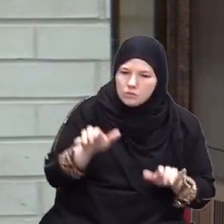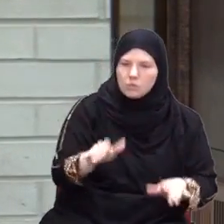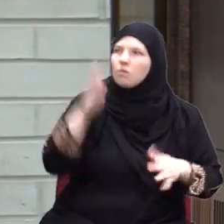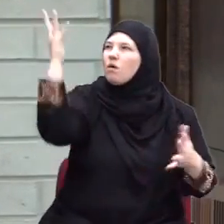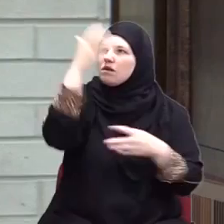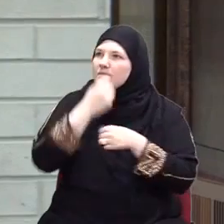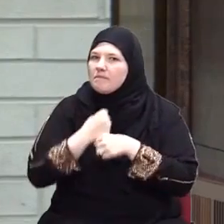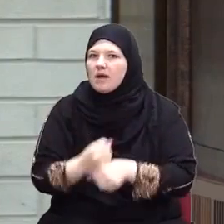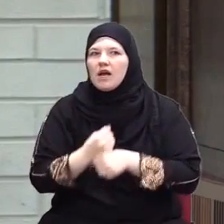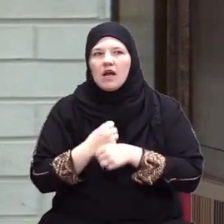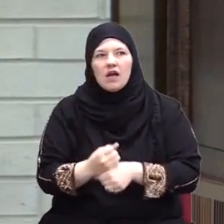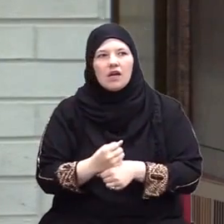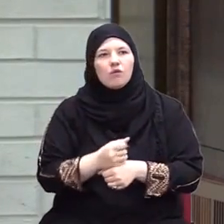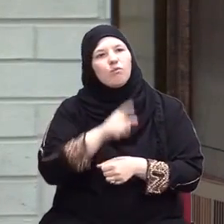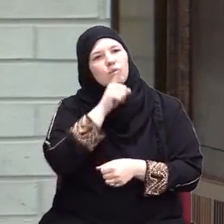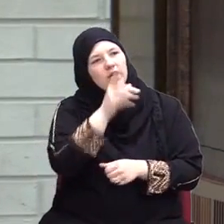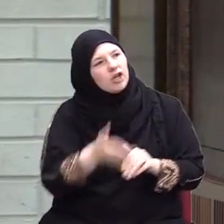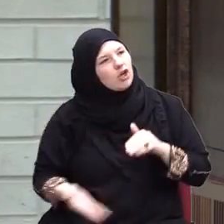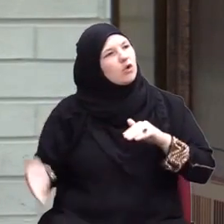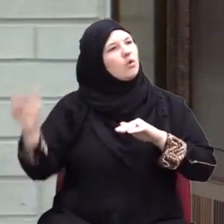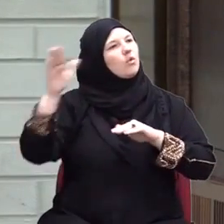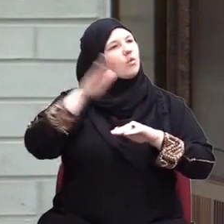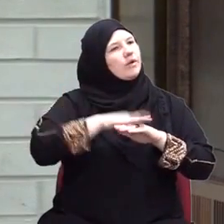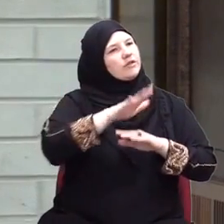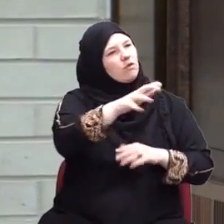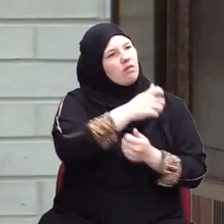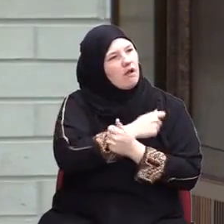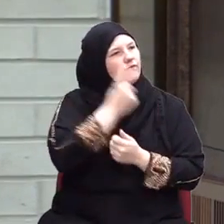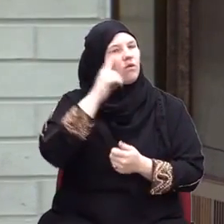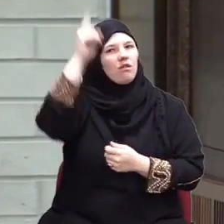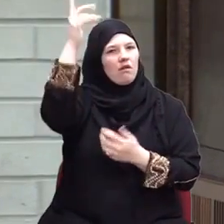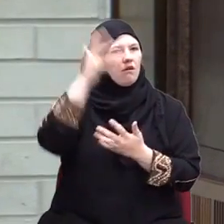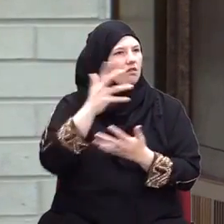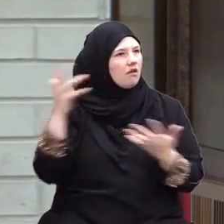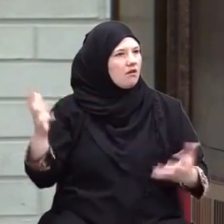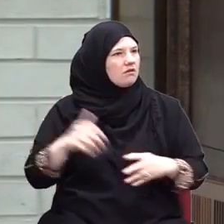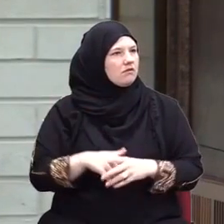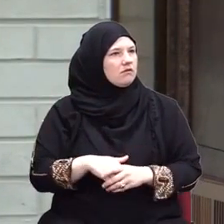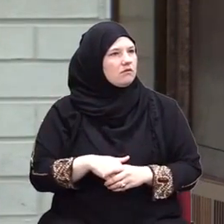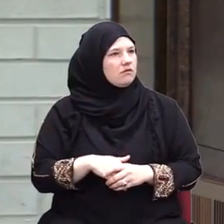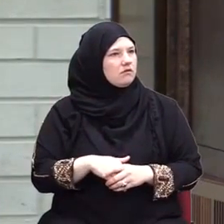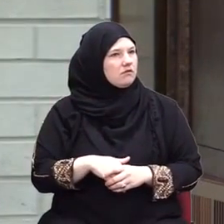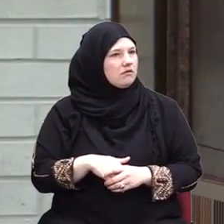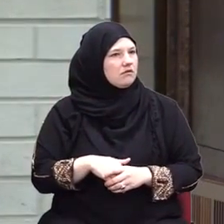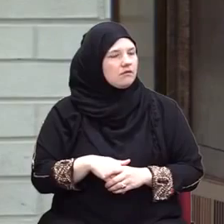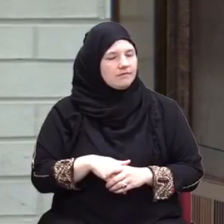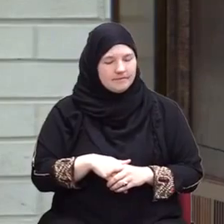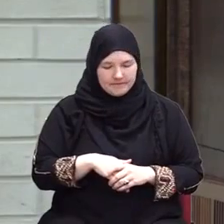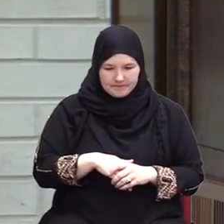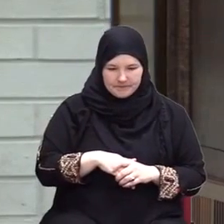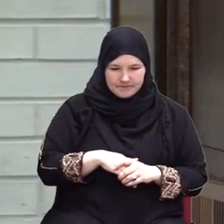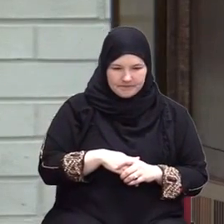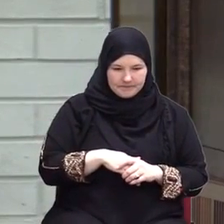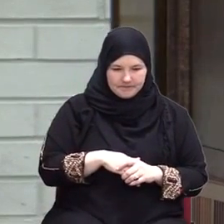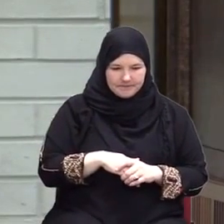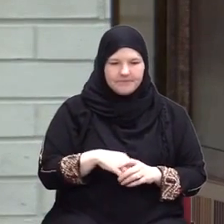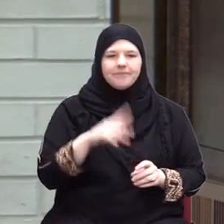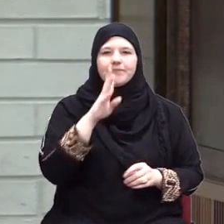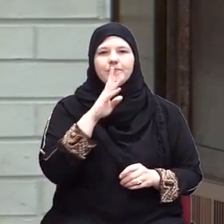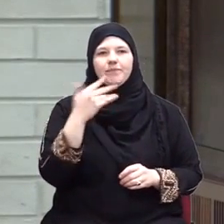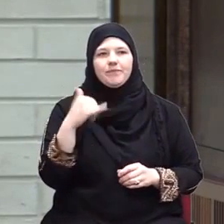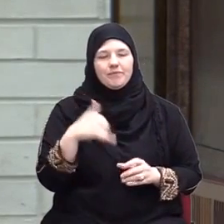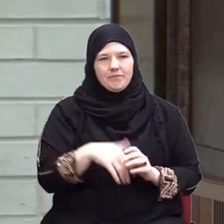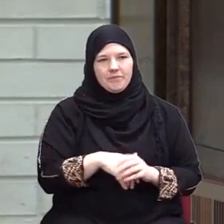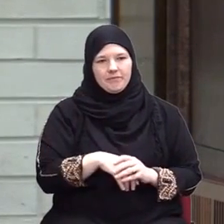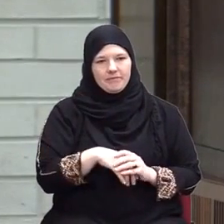it really does increase your faith a lot. So, وَأَمَّا الَّذِينَ كَفَرُوا فَيَقُولُونَ مَاذَا أَرَادَ